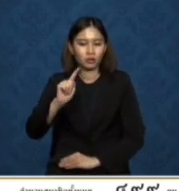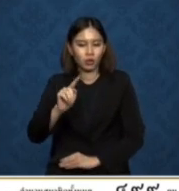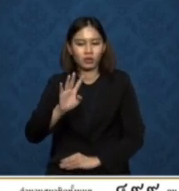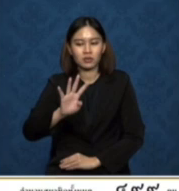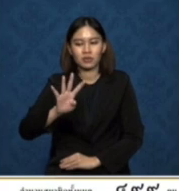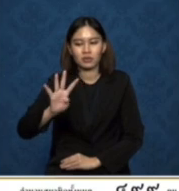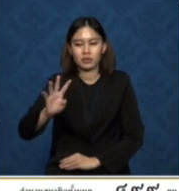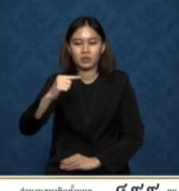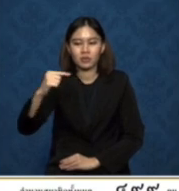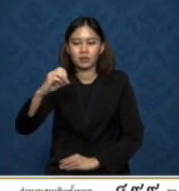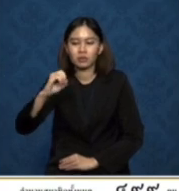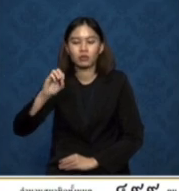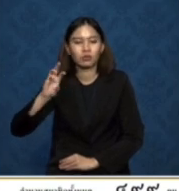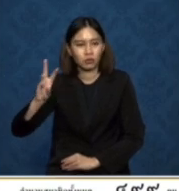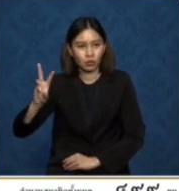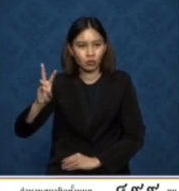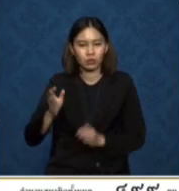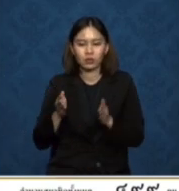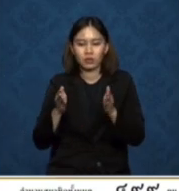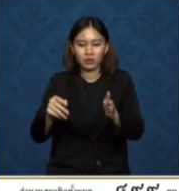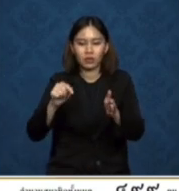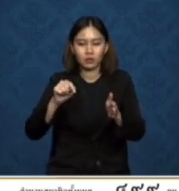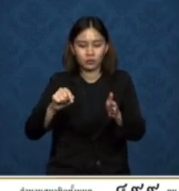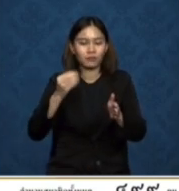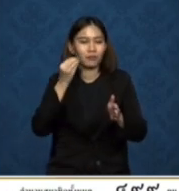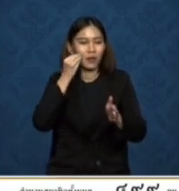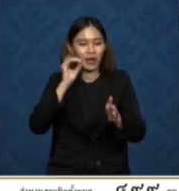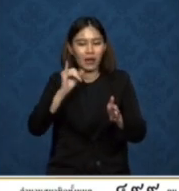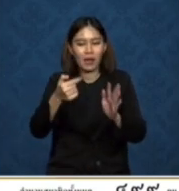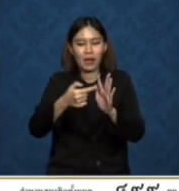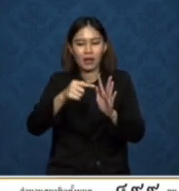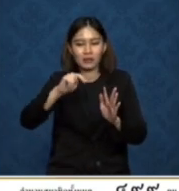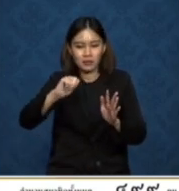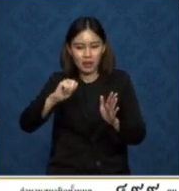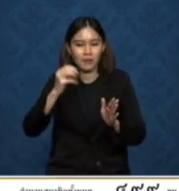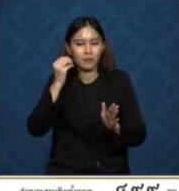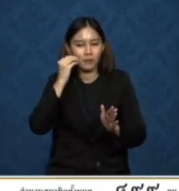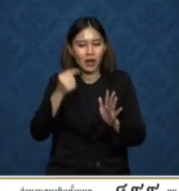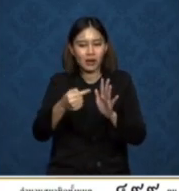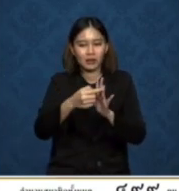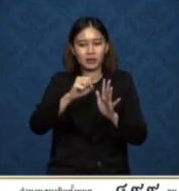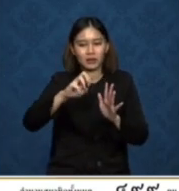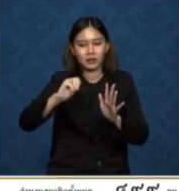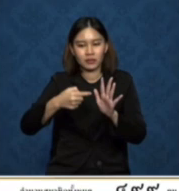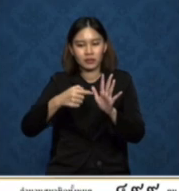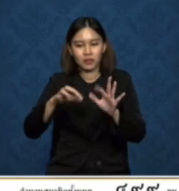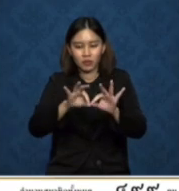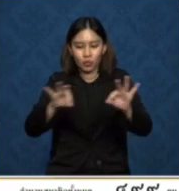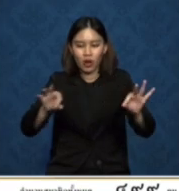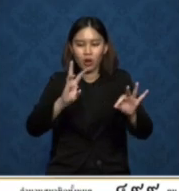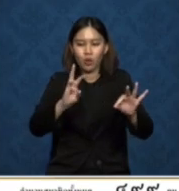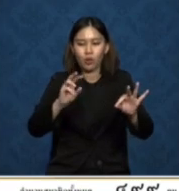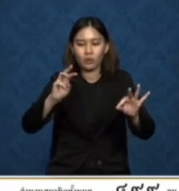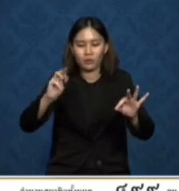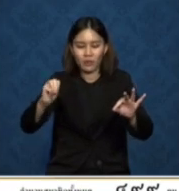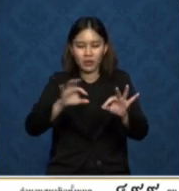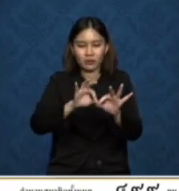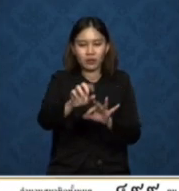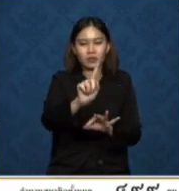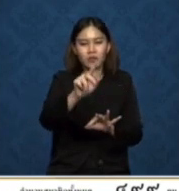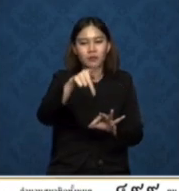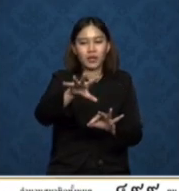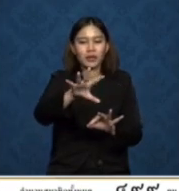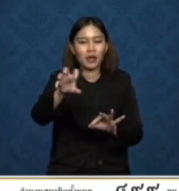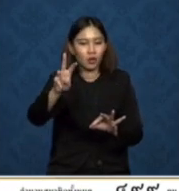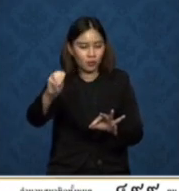44-06 ถนนสายบ้านจานบ้านสมิตร มีความกว้างประมาณ 6 เมตร ยาว 1,500 เม